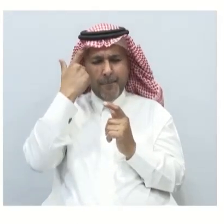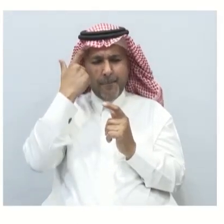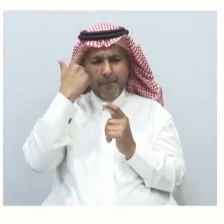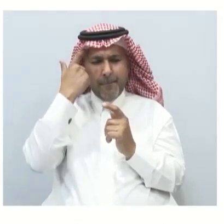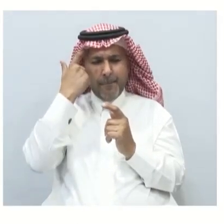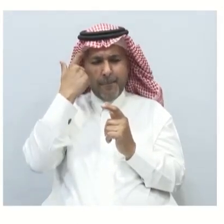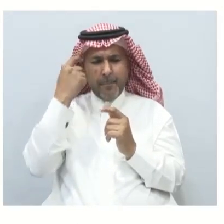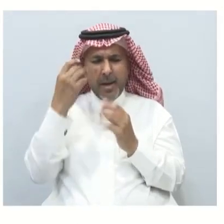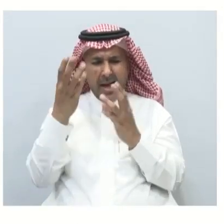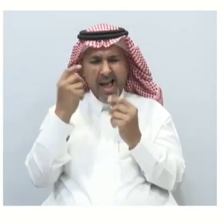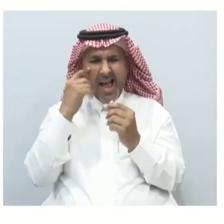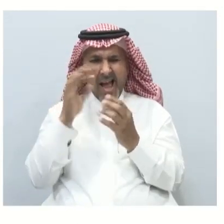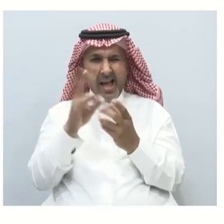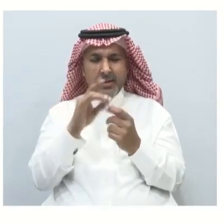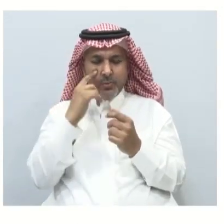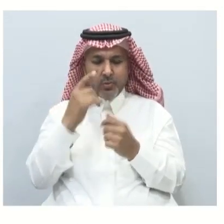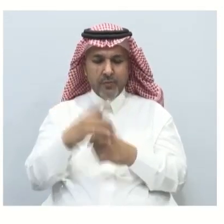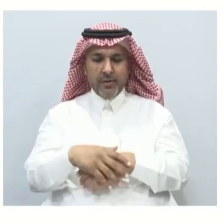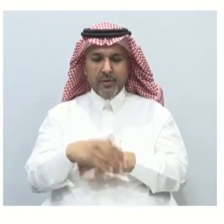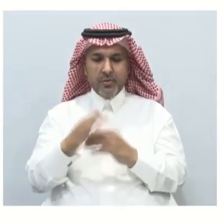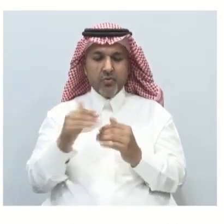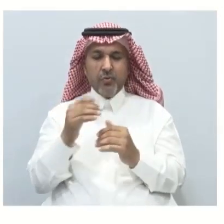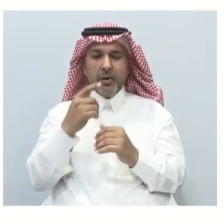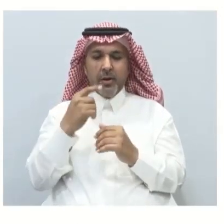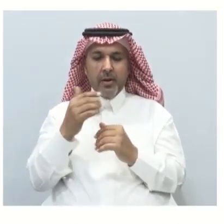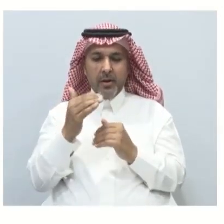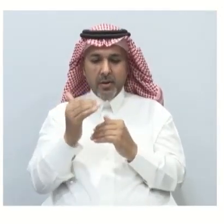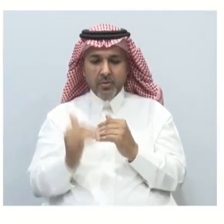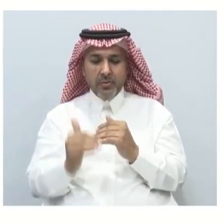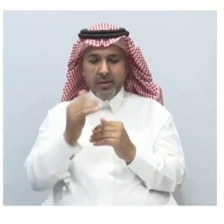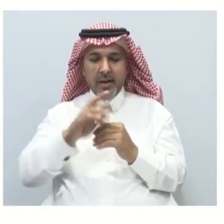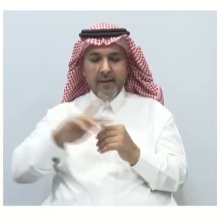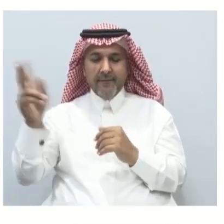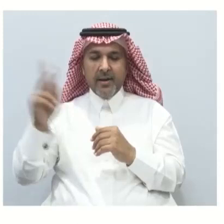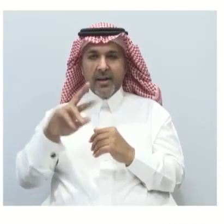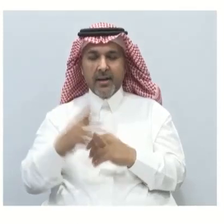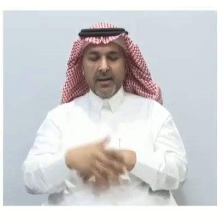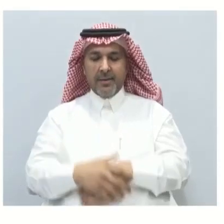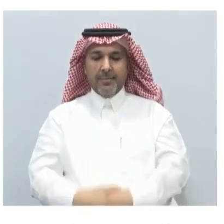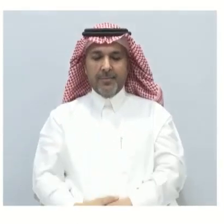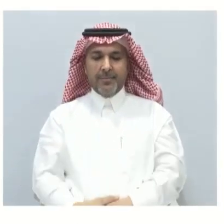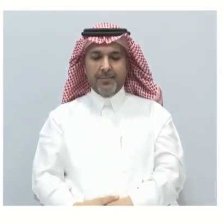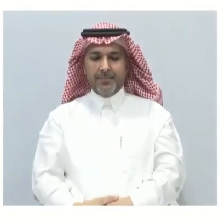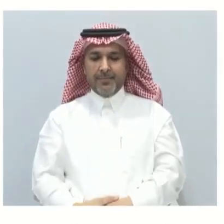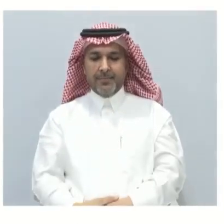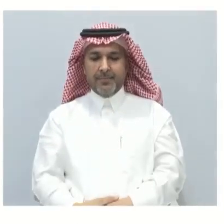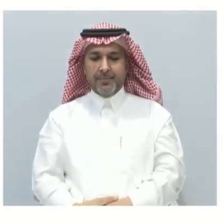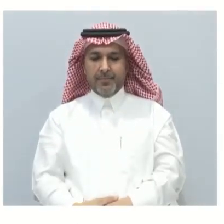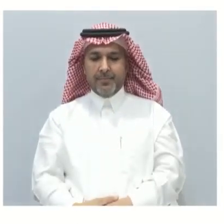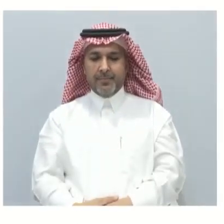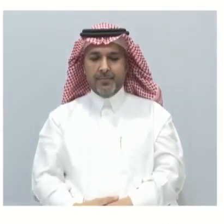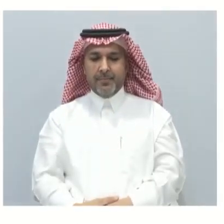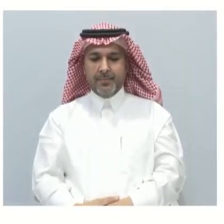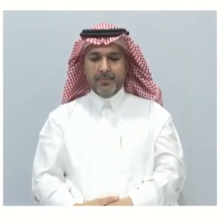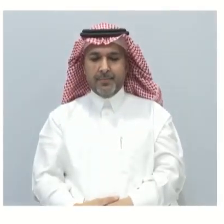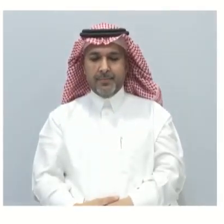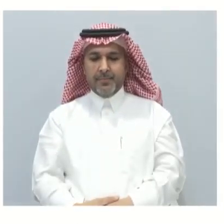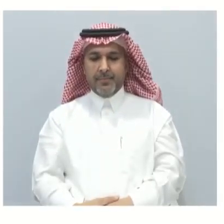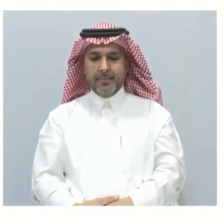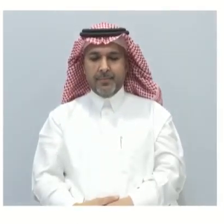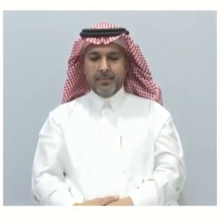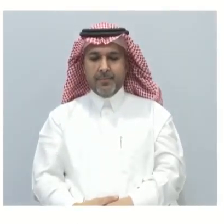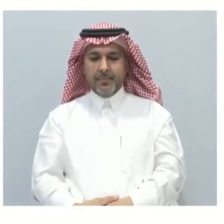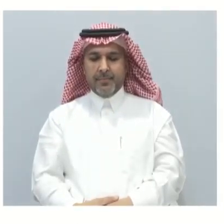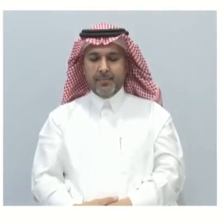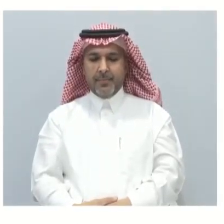الان استخدم اشوف الفرق بين عام 1436 وعام 1481 كم سنه عندنا الله يحينا حيات